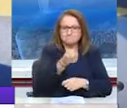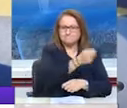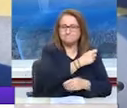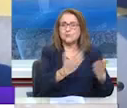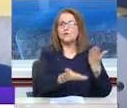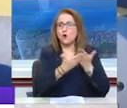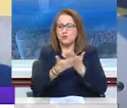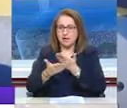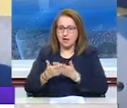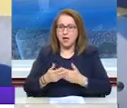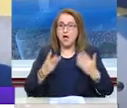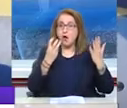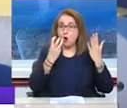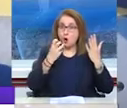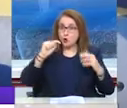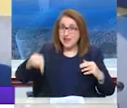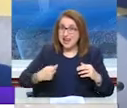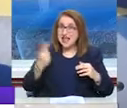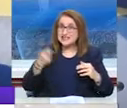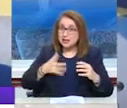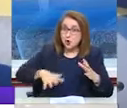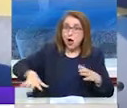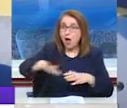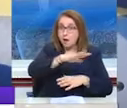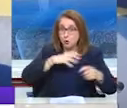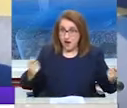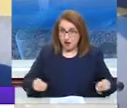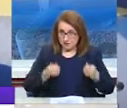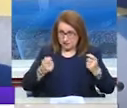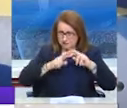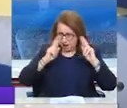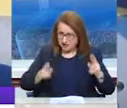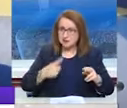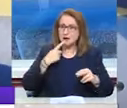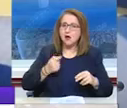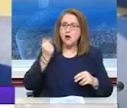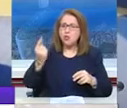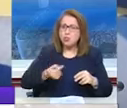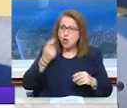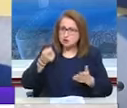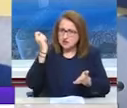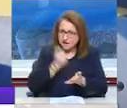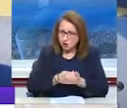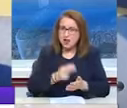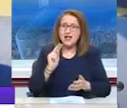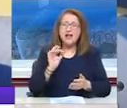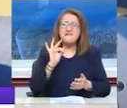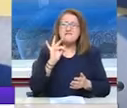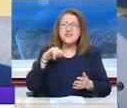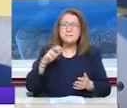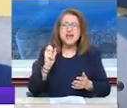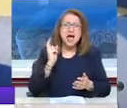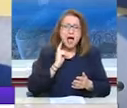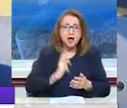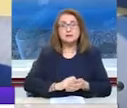άλλων αναστολή καταβολής ΦΠΑ και δόσεων βεβαιωμένων οφειλών προς την εφορία. Για